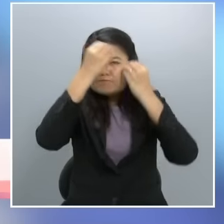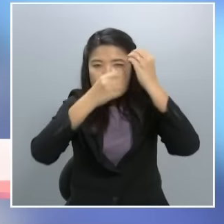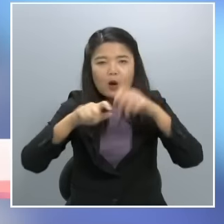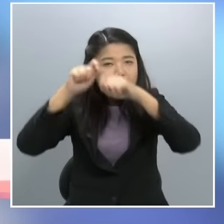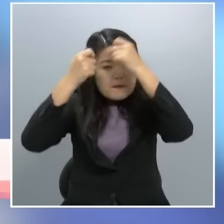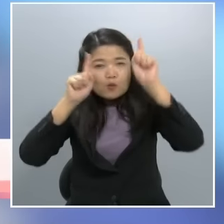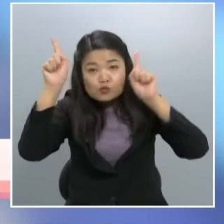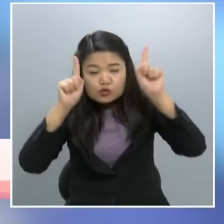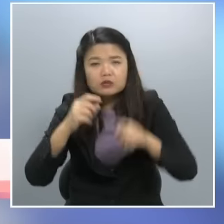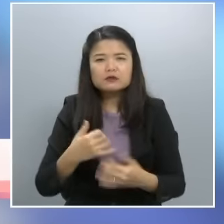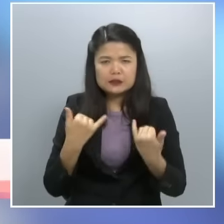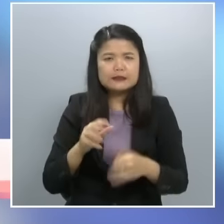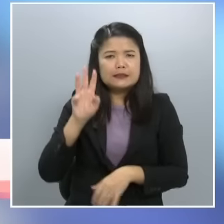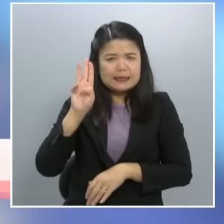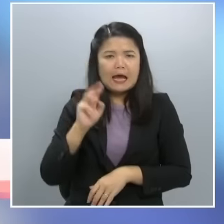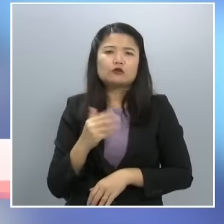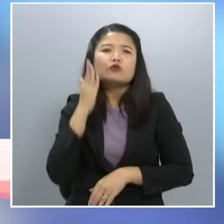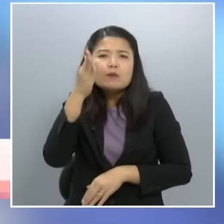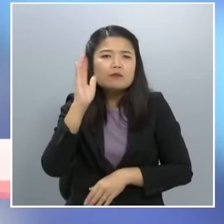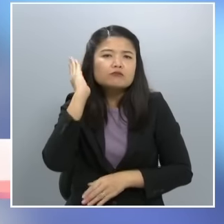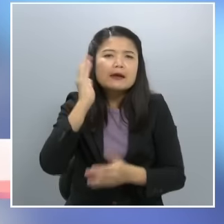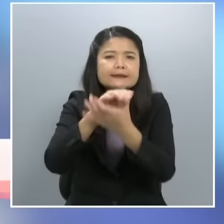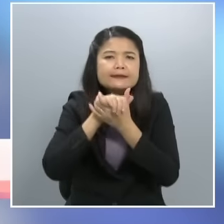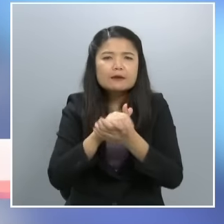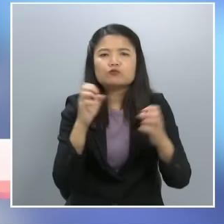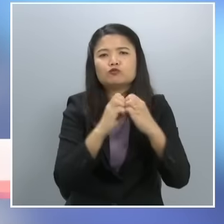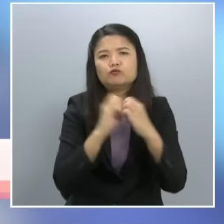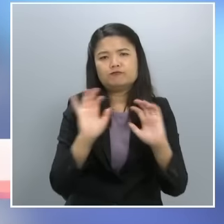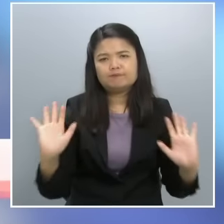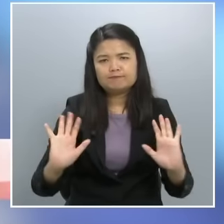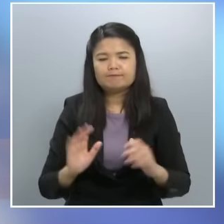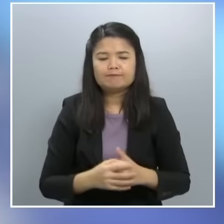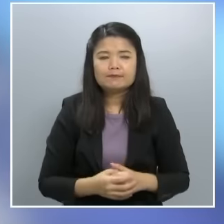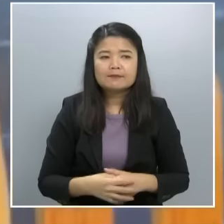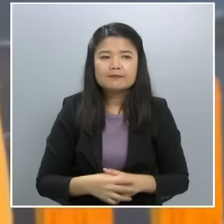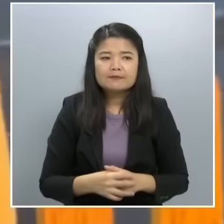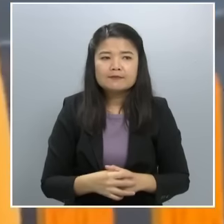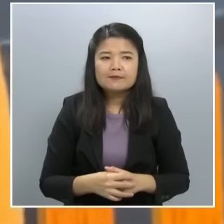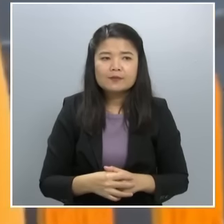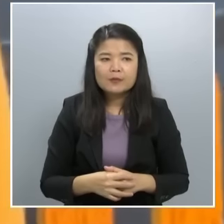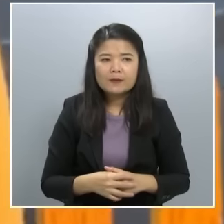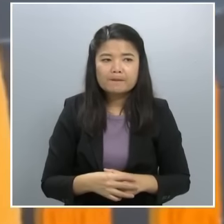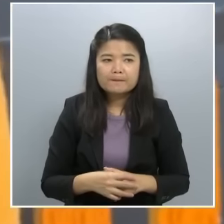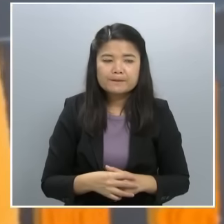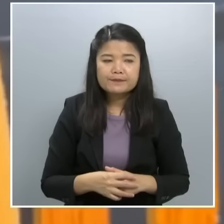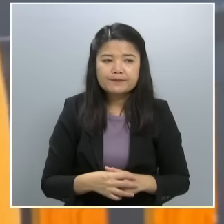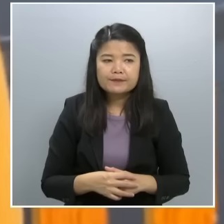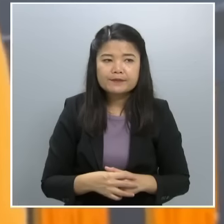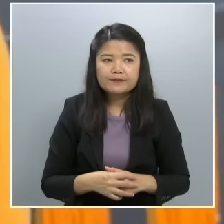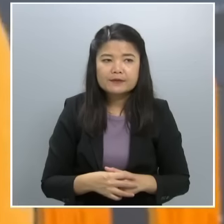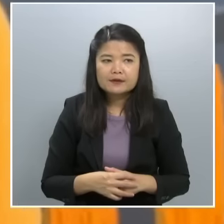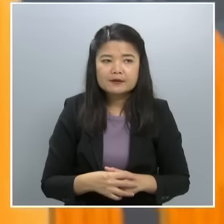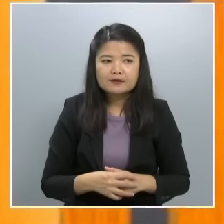จะไม่ให้สามีไประรานสองแม่ลูกอีกแล้ว ค่ะ ว่าอย่างนั้นเอ้าลองฟังดูนะ คือพี่ตอนเจอนัก